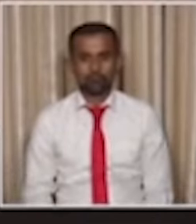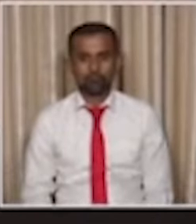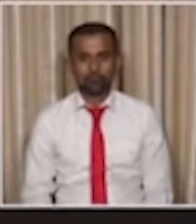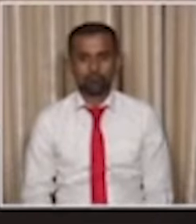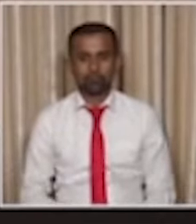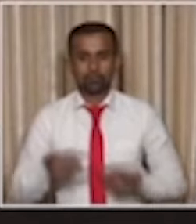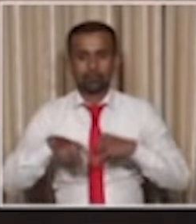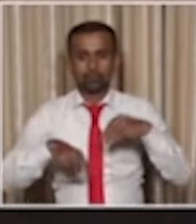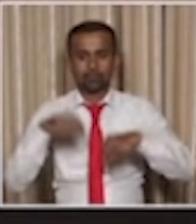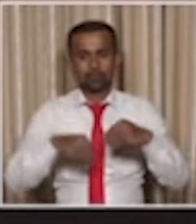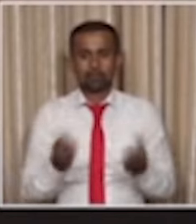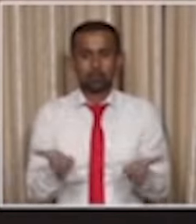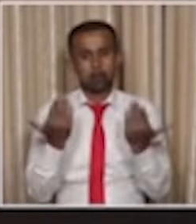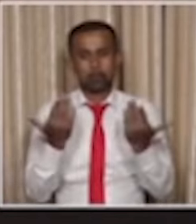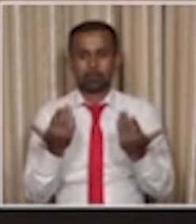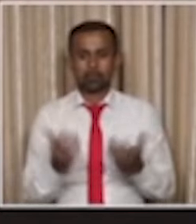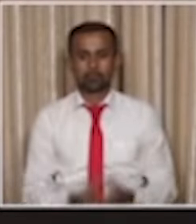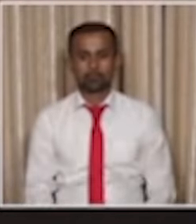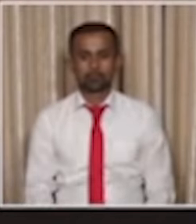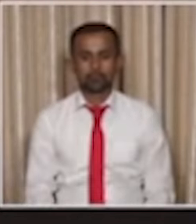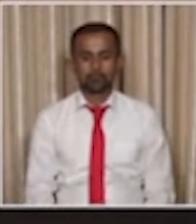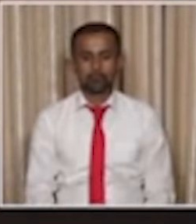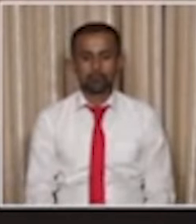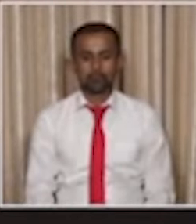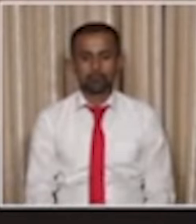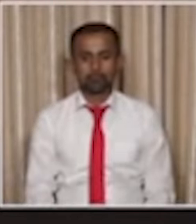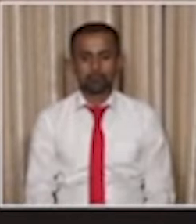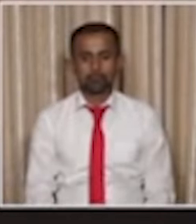දැන් ඡන්දය පාවිච්චි කරන අවස්ථාව.